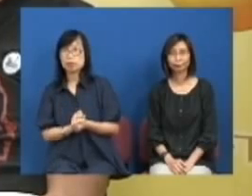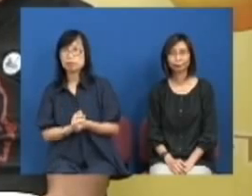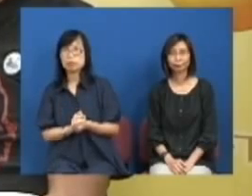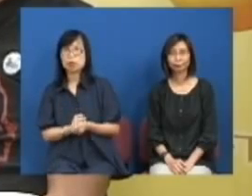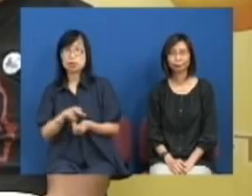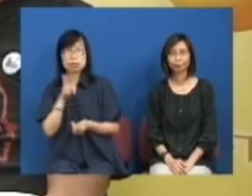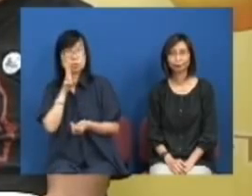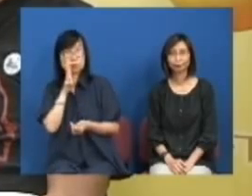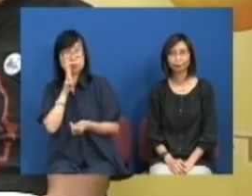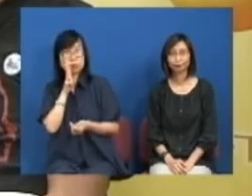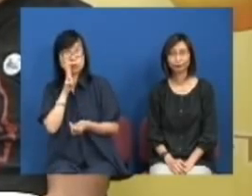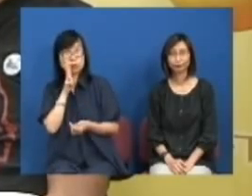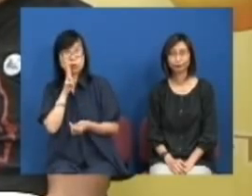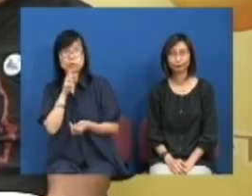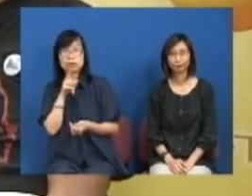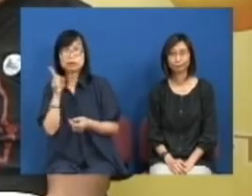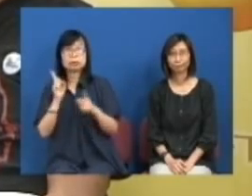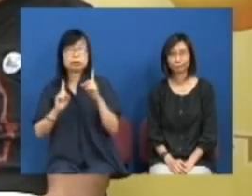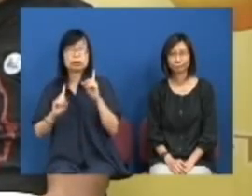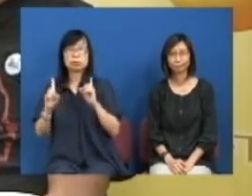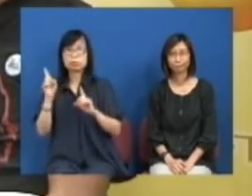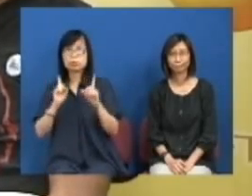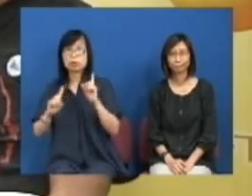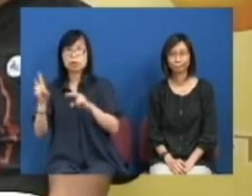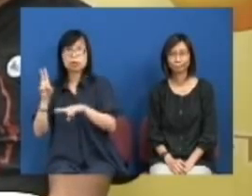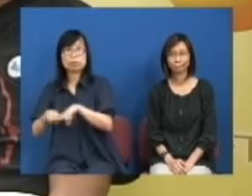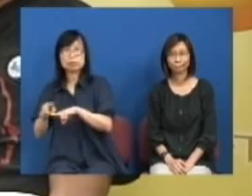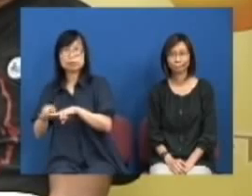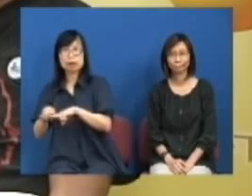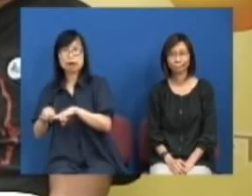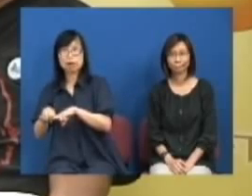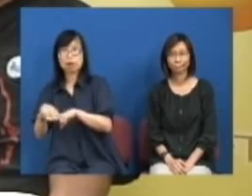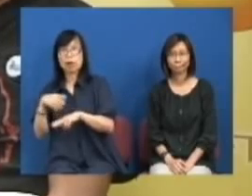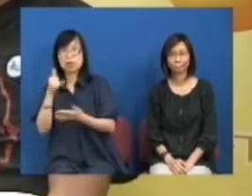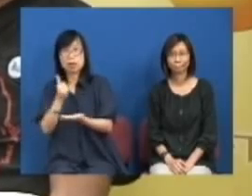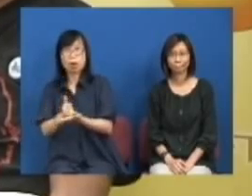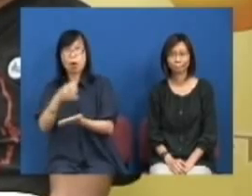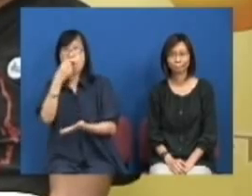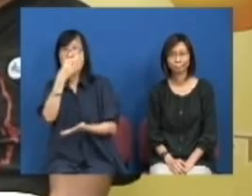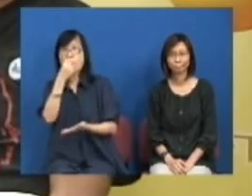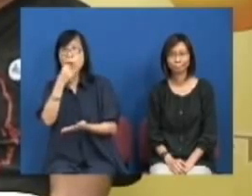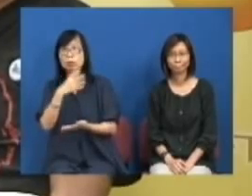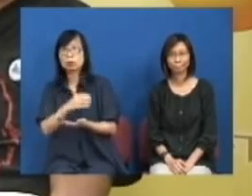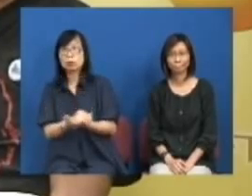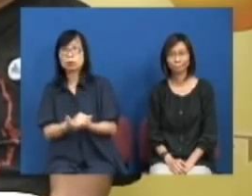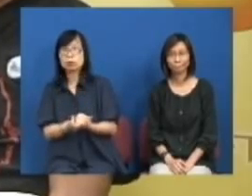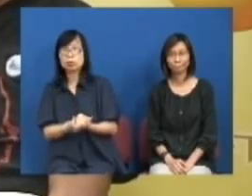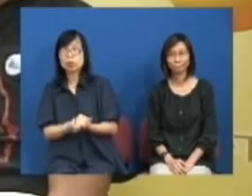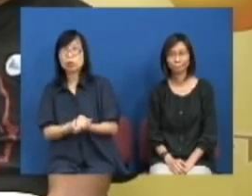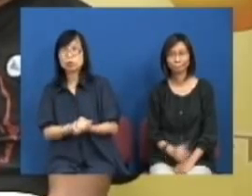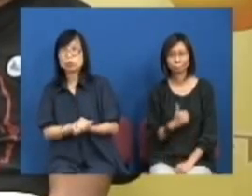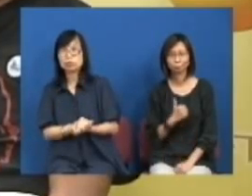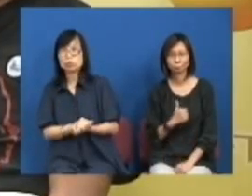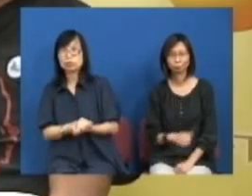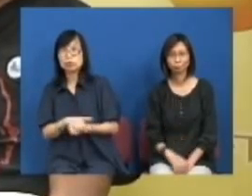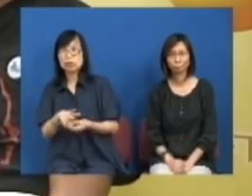如果我哋任由中共再次立，即係中共喺香港用佢嘅代理人再次立法，而